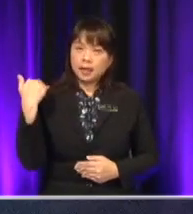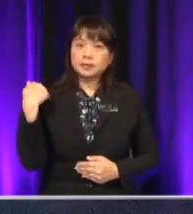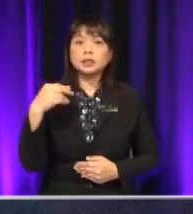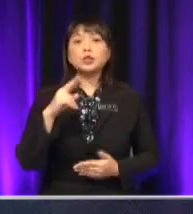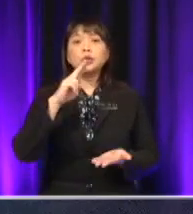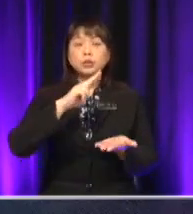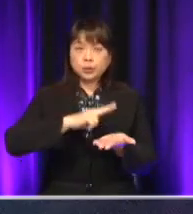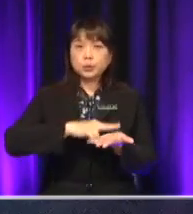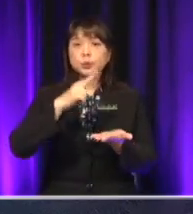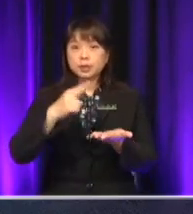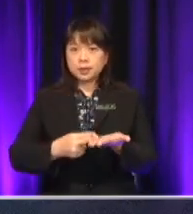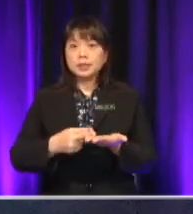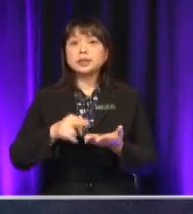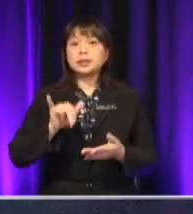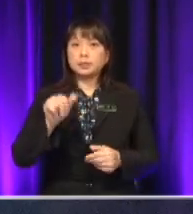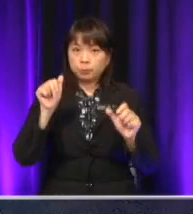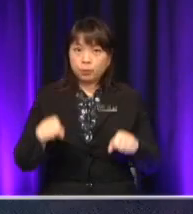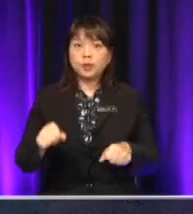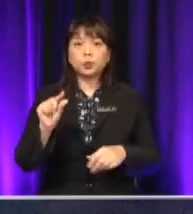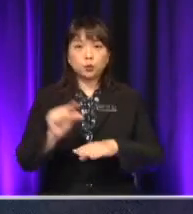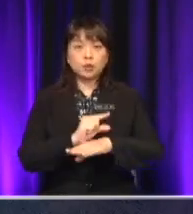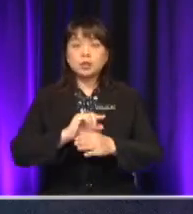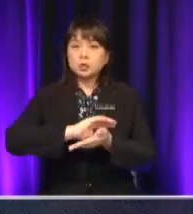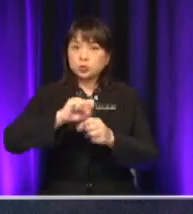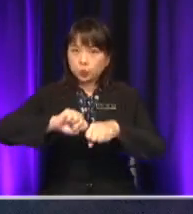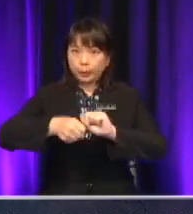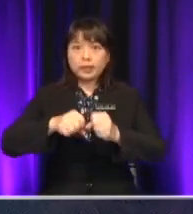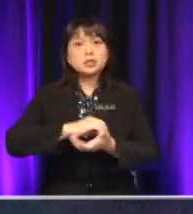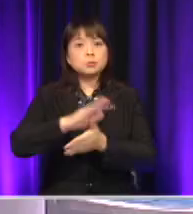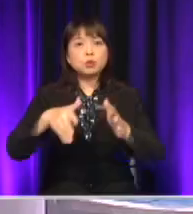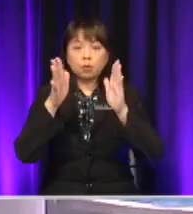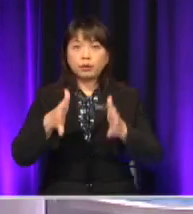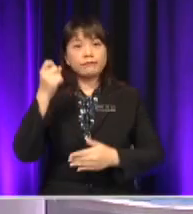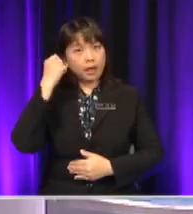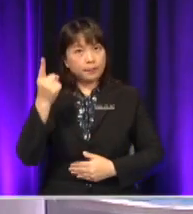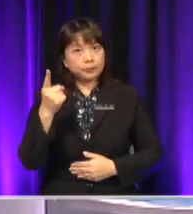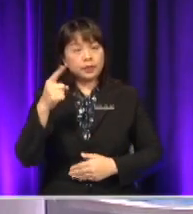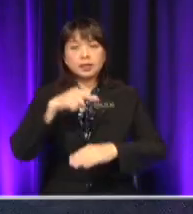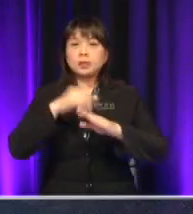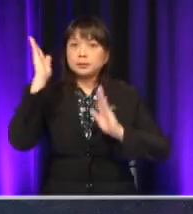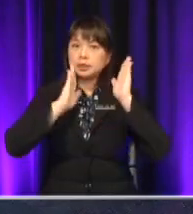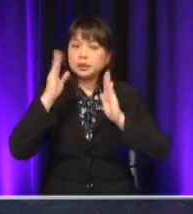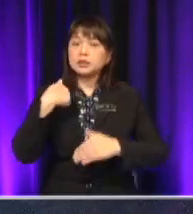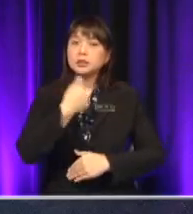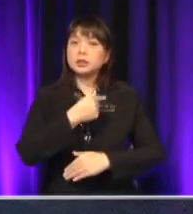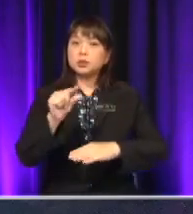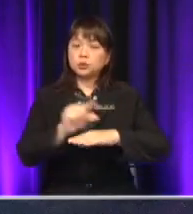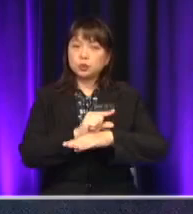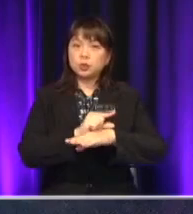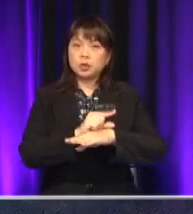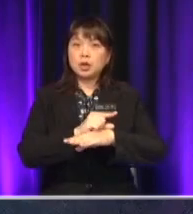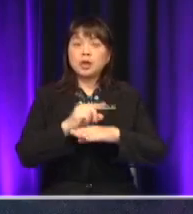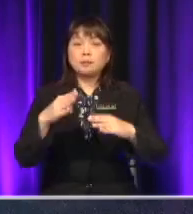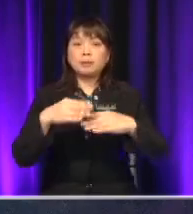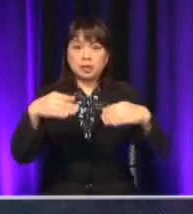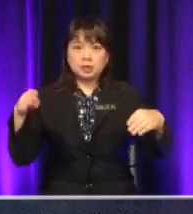supaya semua orang faham apa yang kita tengah cakap. Macam kita kat dalam Malaysia kita cakap bahasa apa? Bahasa Malaysia, cikgu? Bahasa Melayu kan? Kita pakai